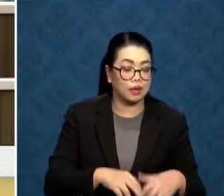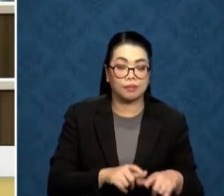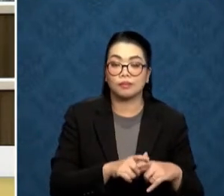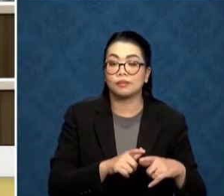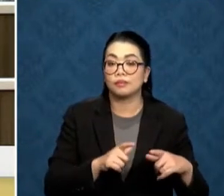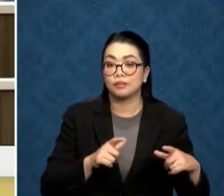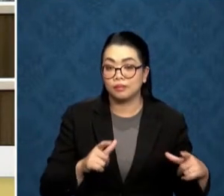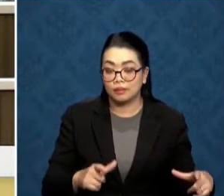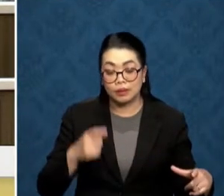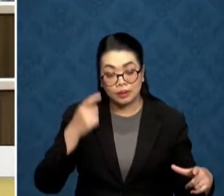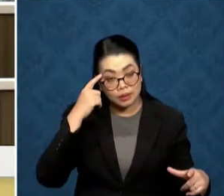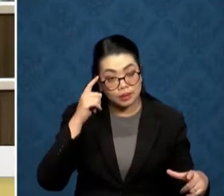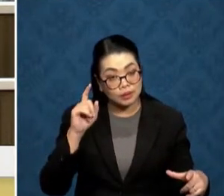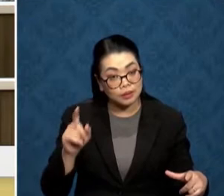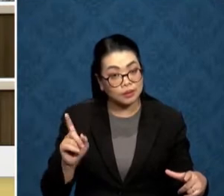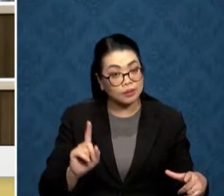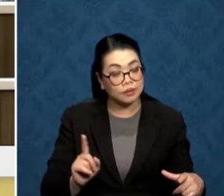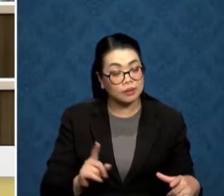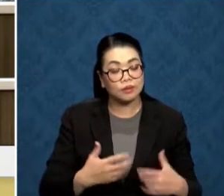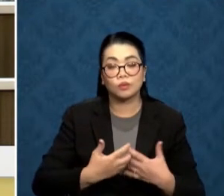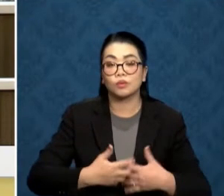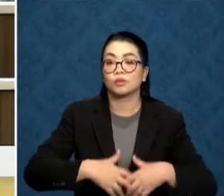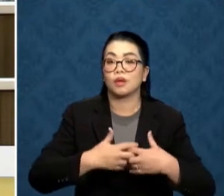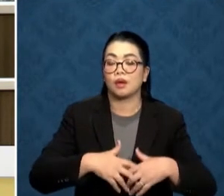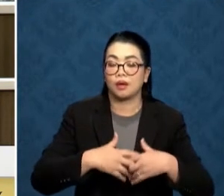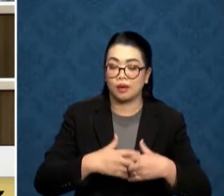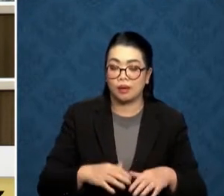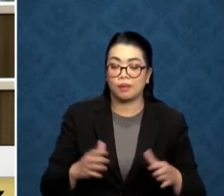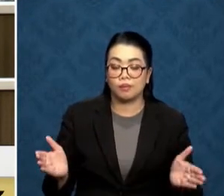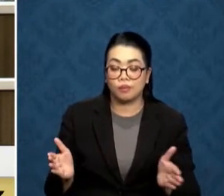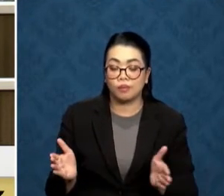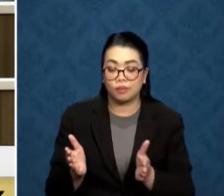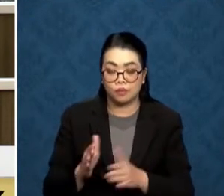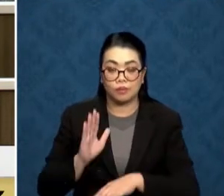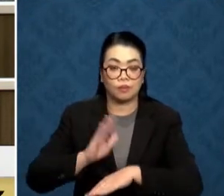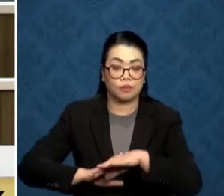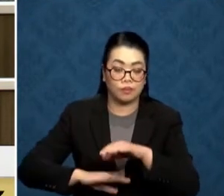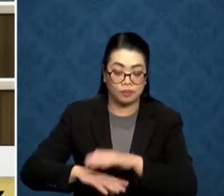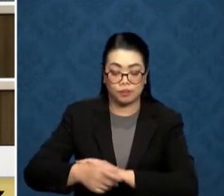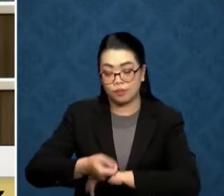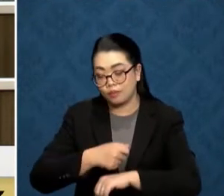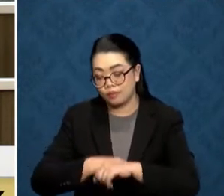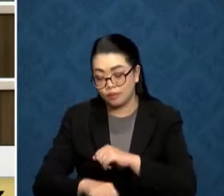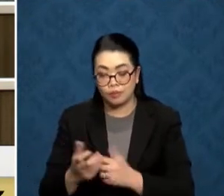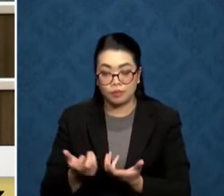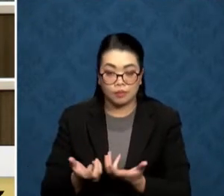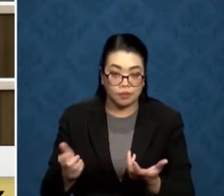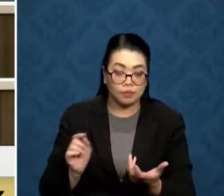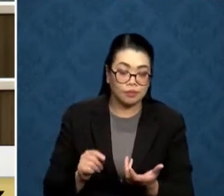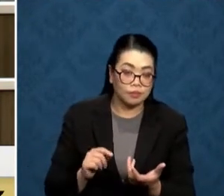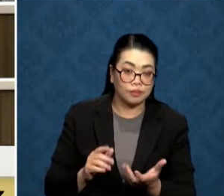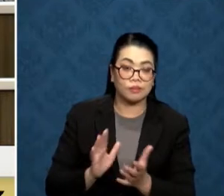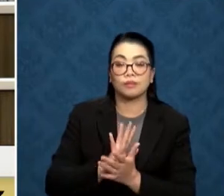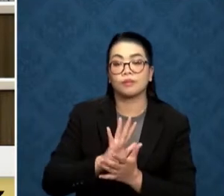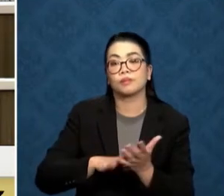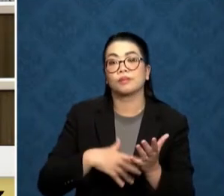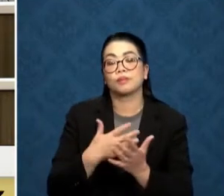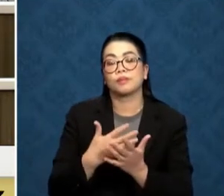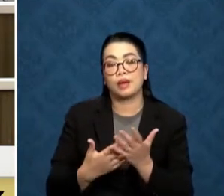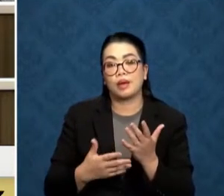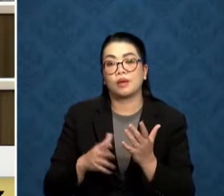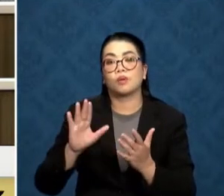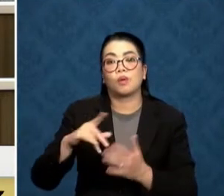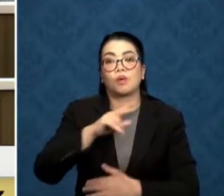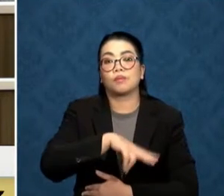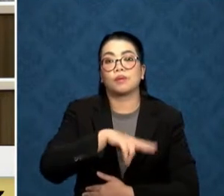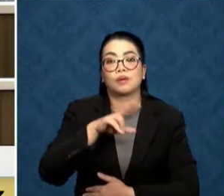นครับแต่รวมถึงอุสาหกรรมขนาดย่อมนะครับงานฝีมือานท้องถิ่น อย่นโยบาย Soft Power ของ